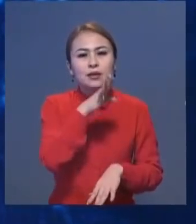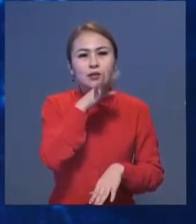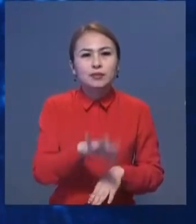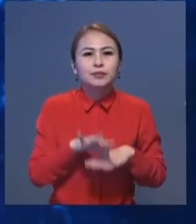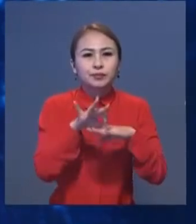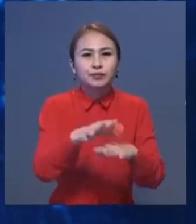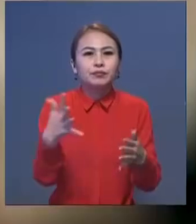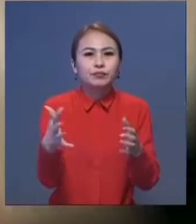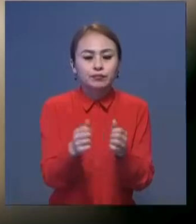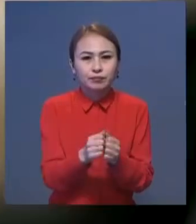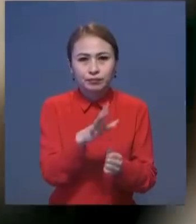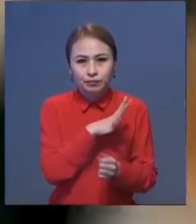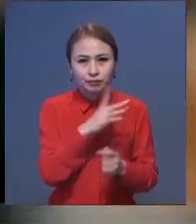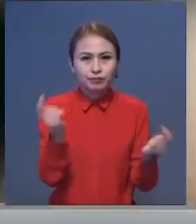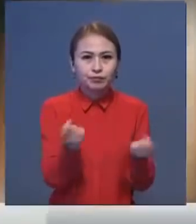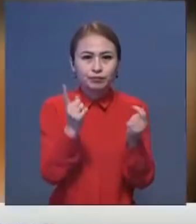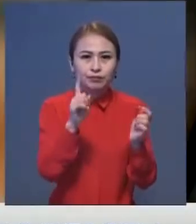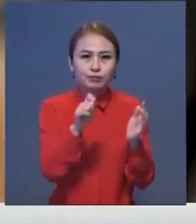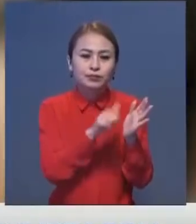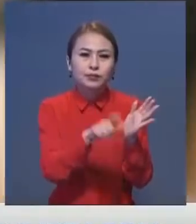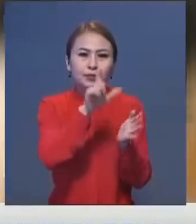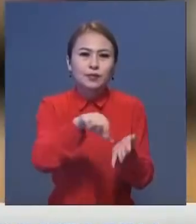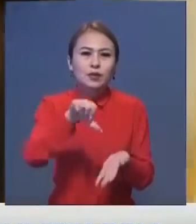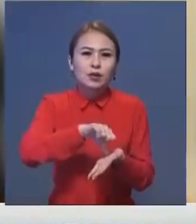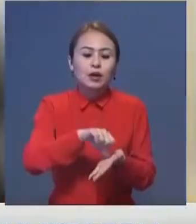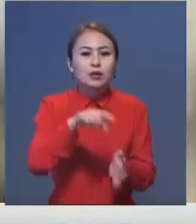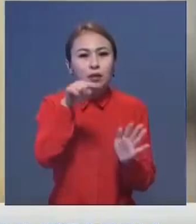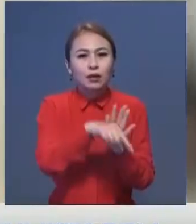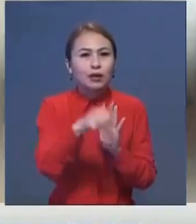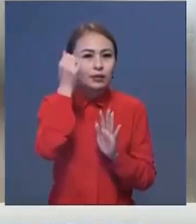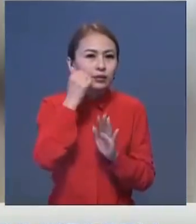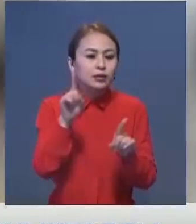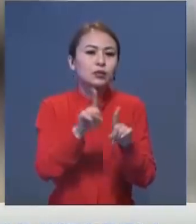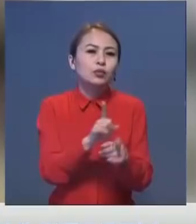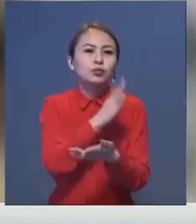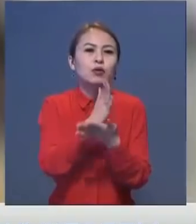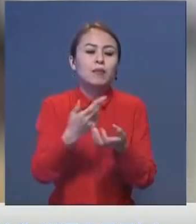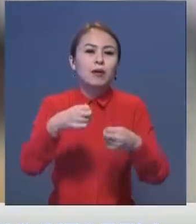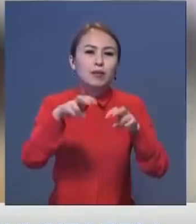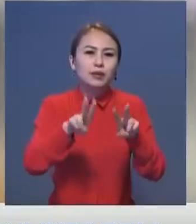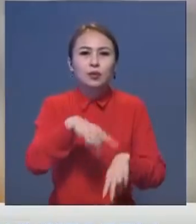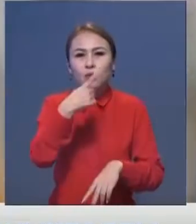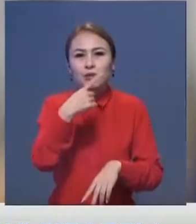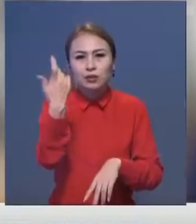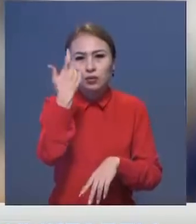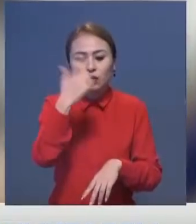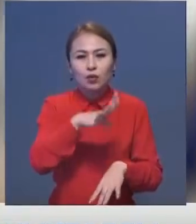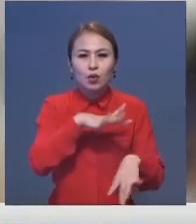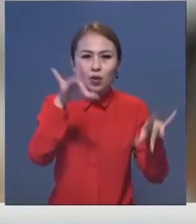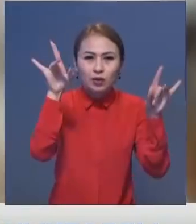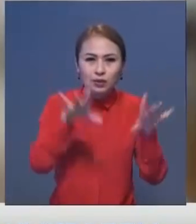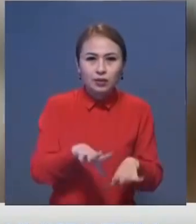қыз ұзатып жатқандарды анықтады. Тойға 160 адам қатысқан екен, арасында қарт кісілер де бар. Мамандар той